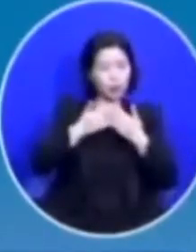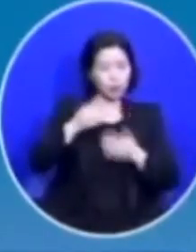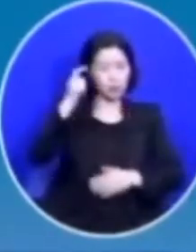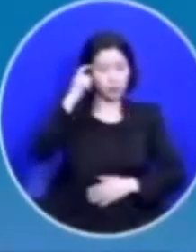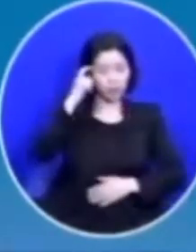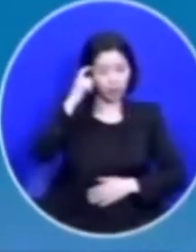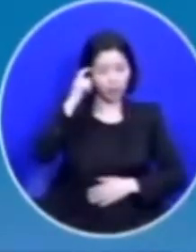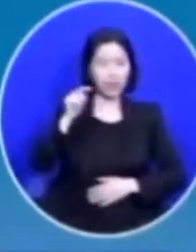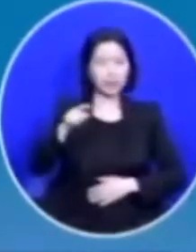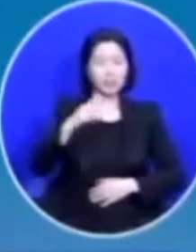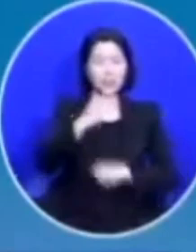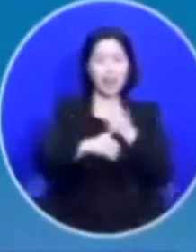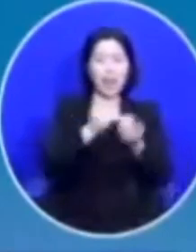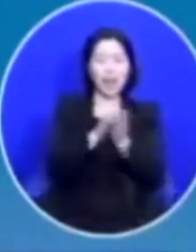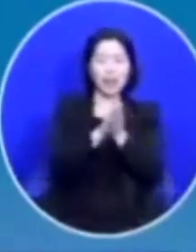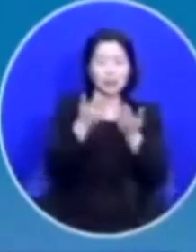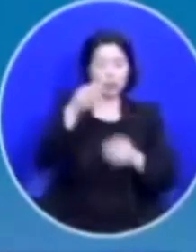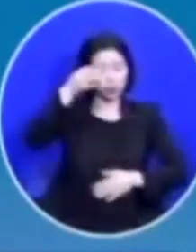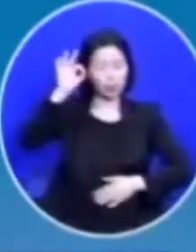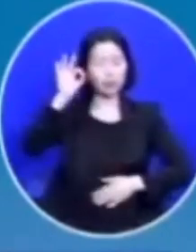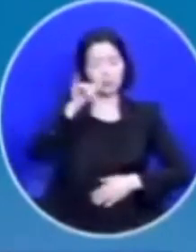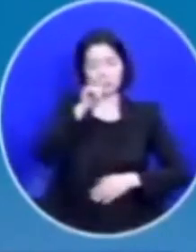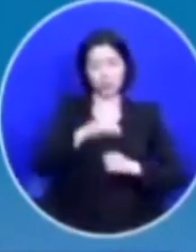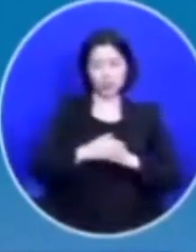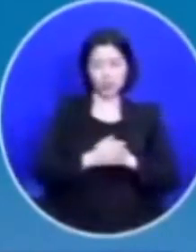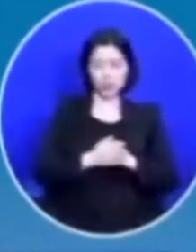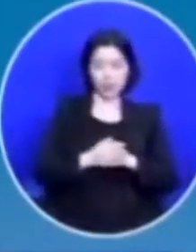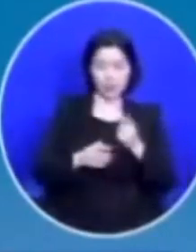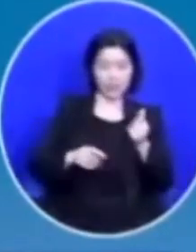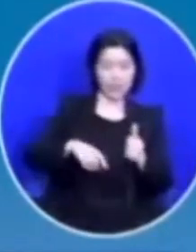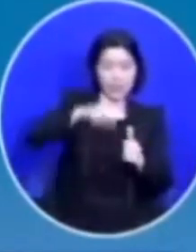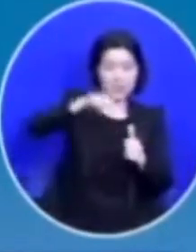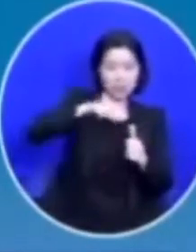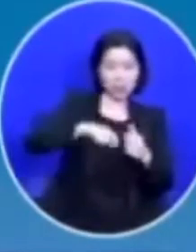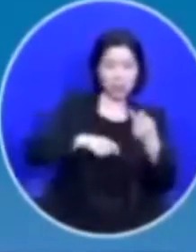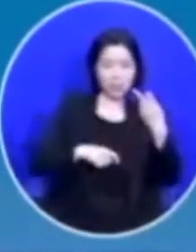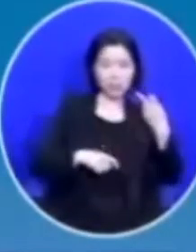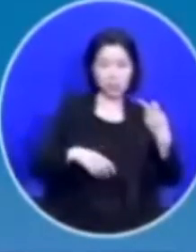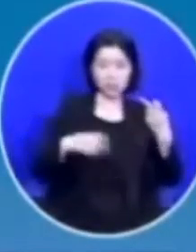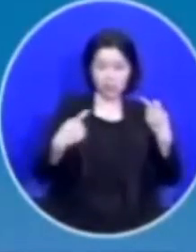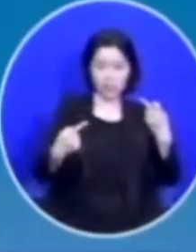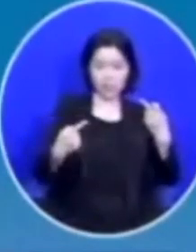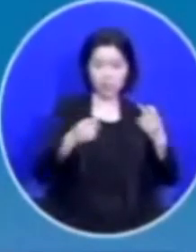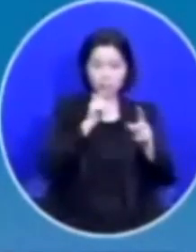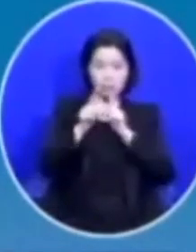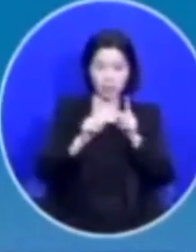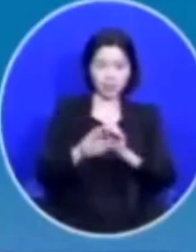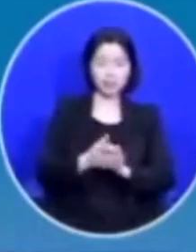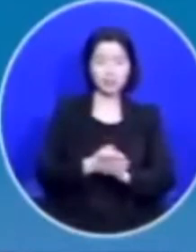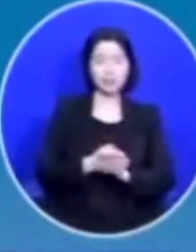전경 말씀이 생각이 났습니다 히브리서 12장 일정이 말씀